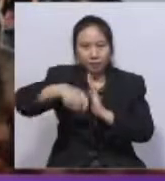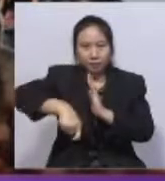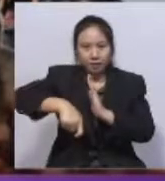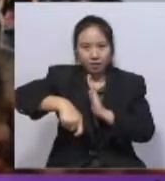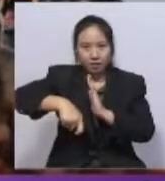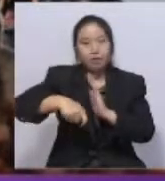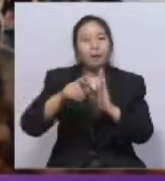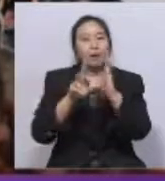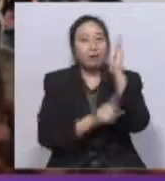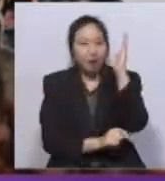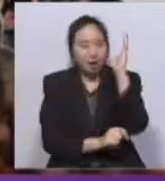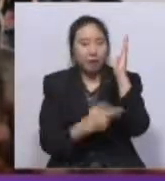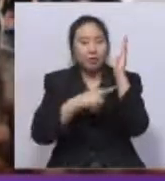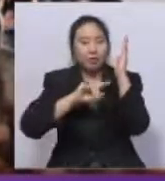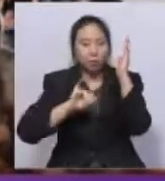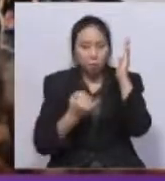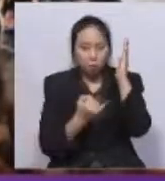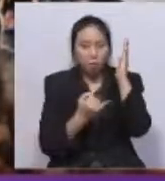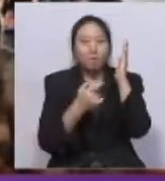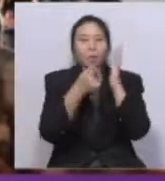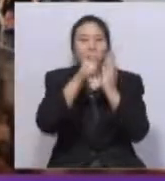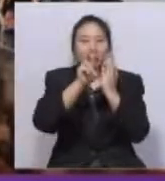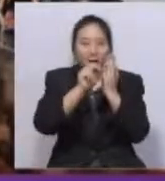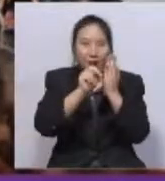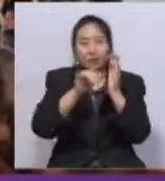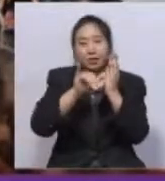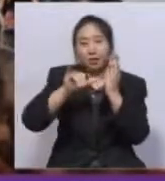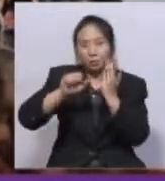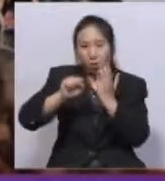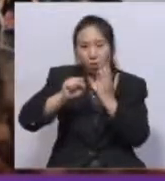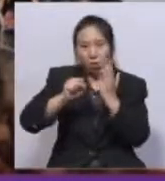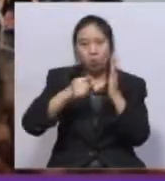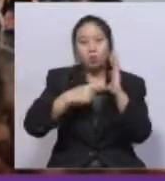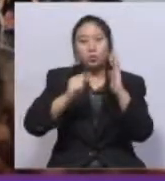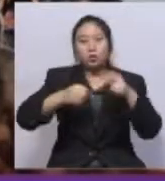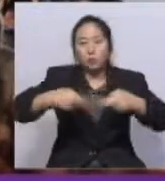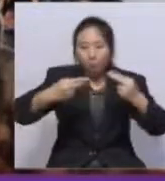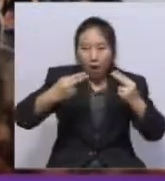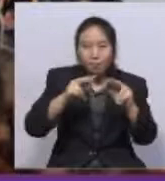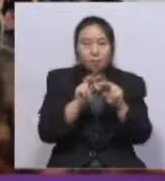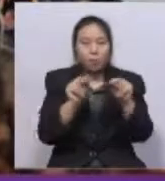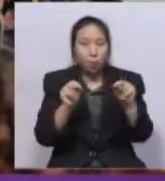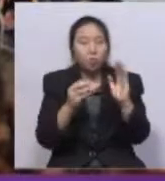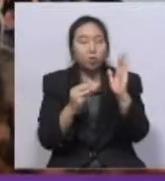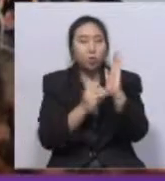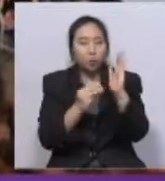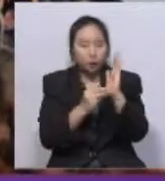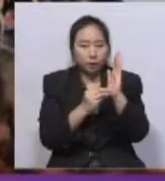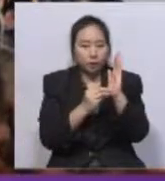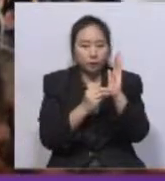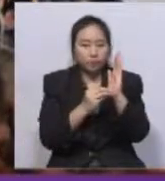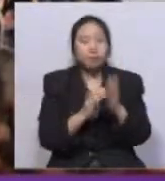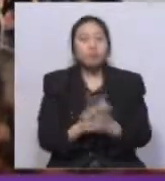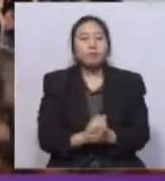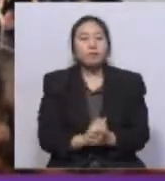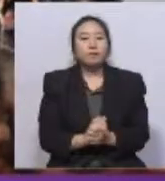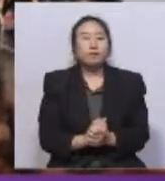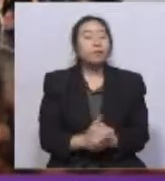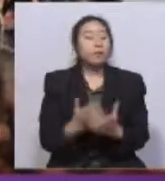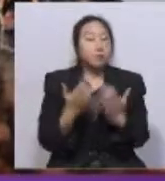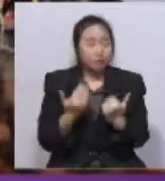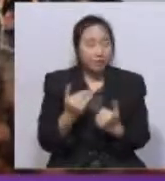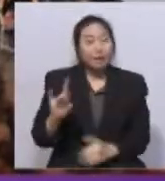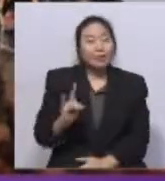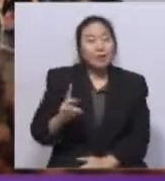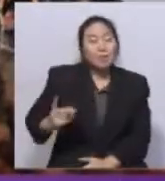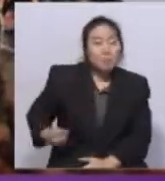ชสีมาตรังประจวบคีรีขันธ์อำนาจเจริญยโสธรสมุทรสงครามนนทบุรีและกรุงเทพมหานครค่ะทางนี้